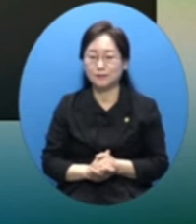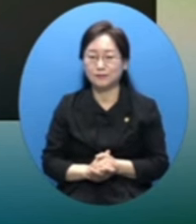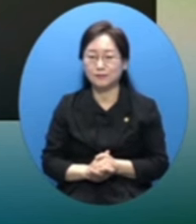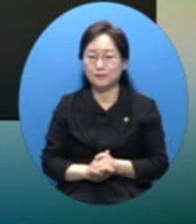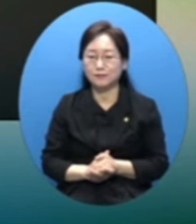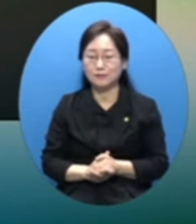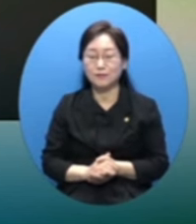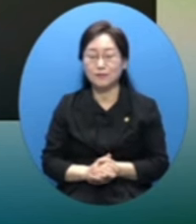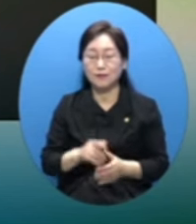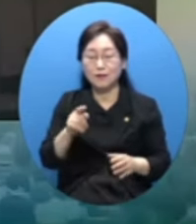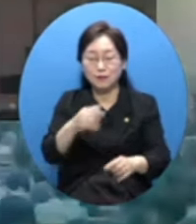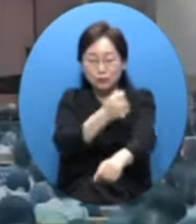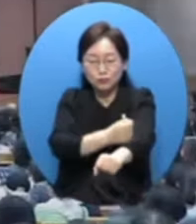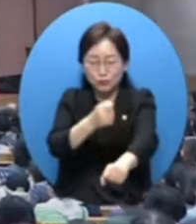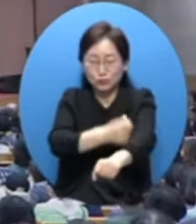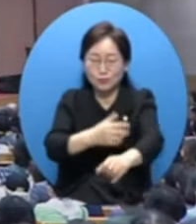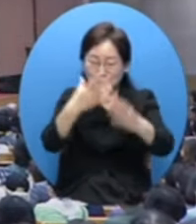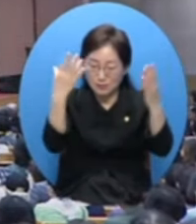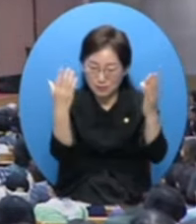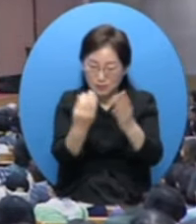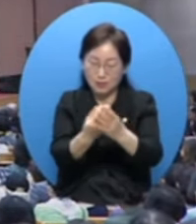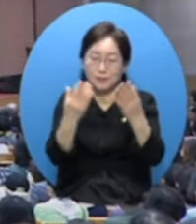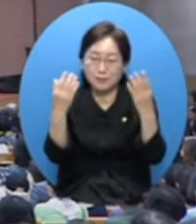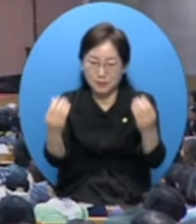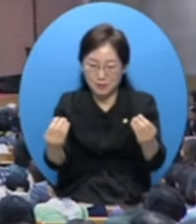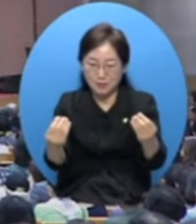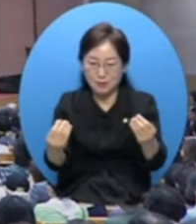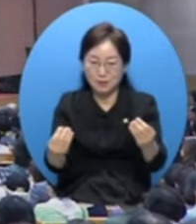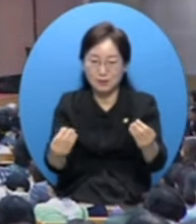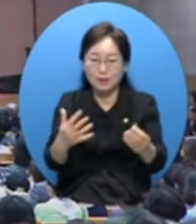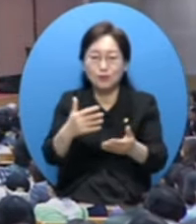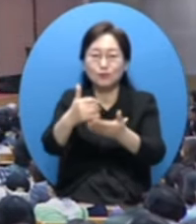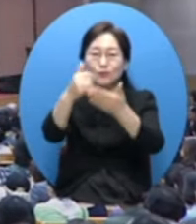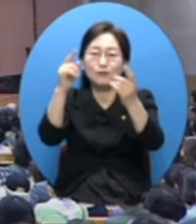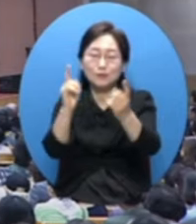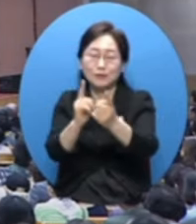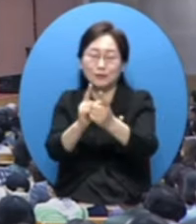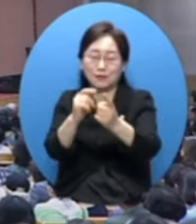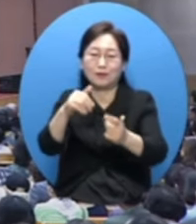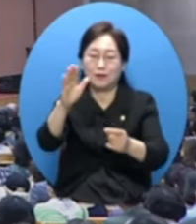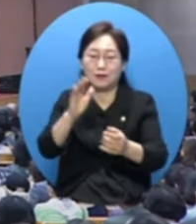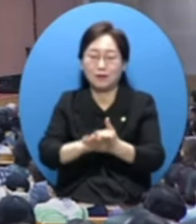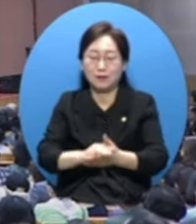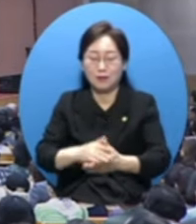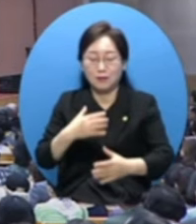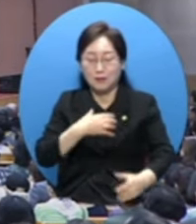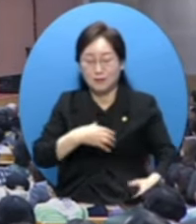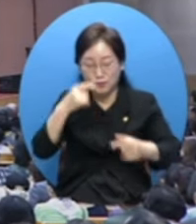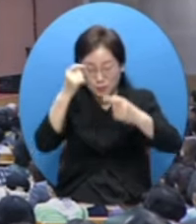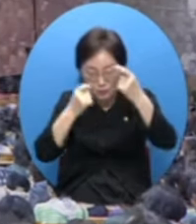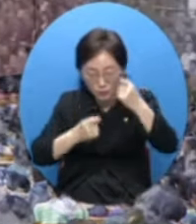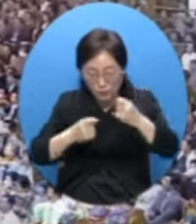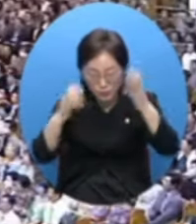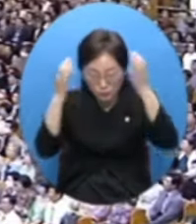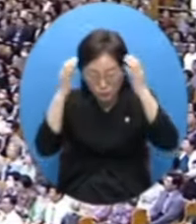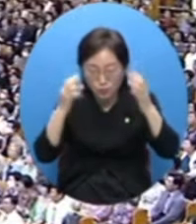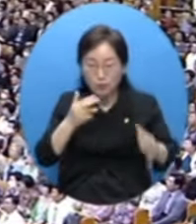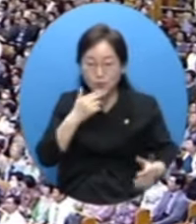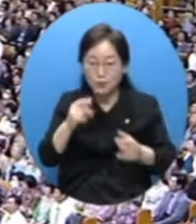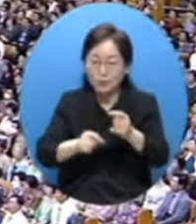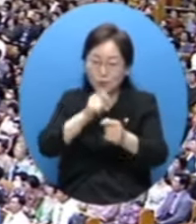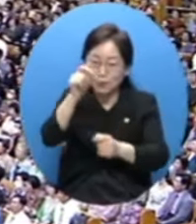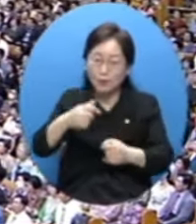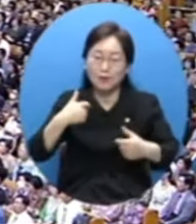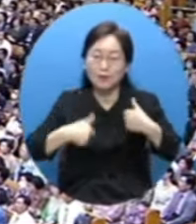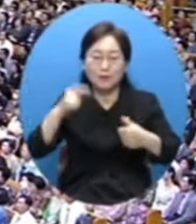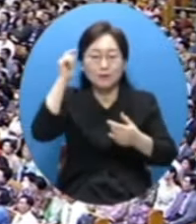이 땅에서 모든 수고를 마치고 주님 품에 안긴 것입니다. 눈물도 근심도 고통이 없는 영원한 기쁨과 평안